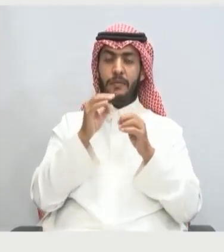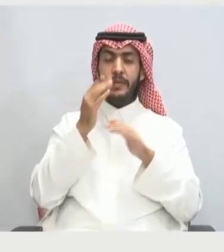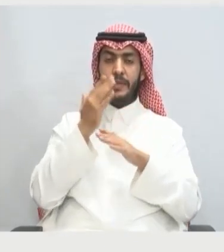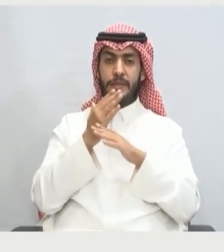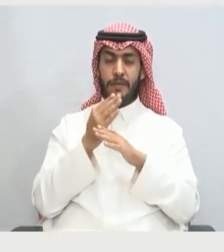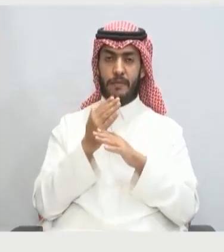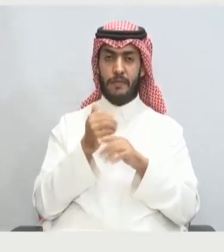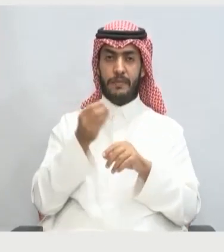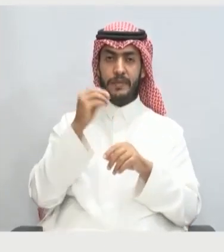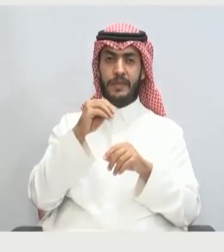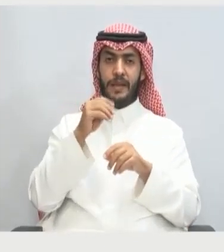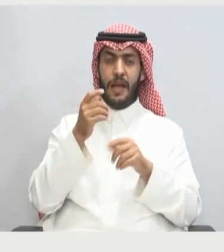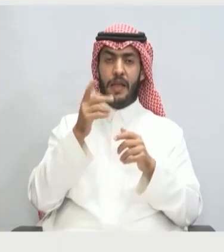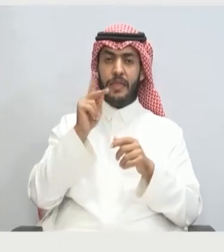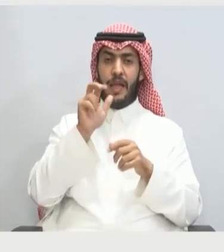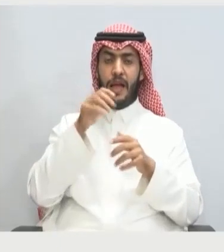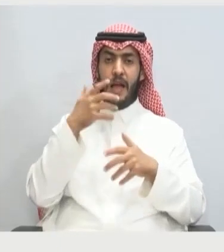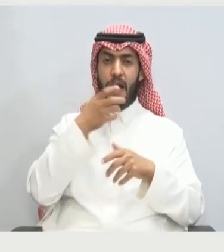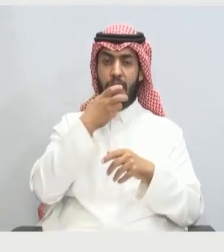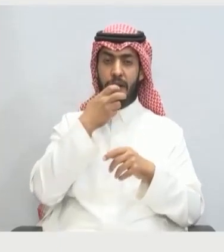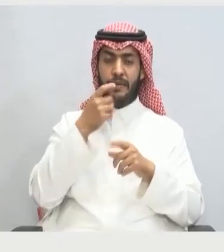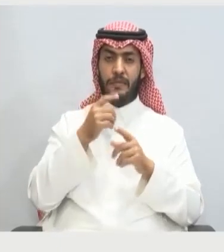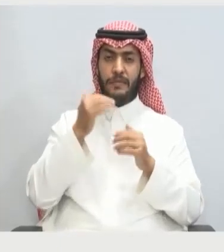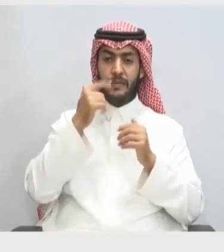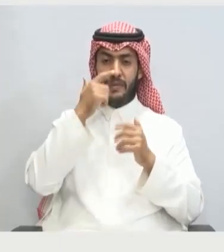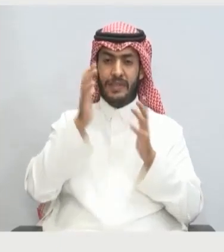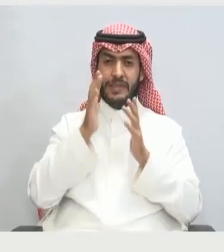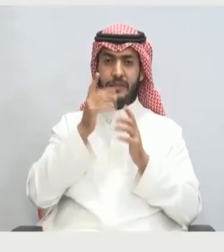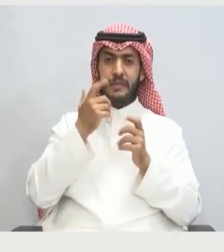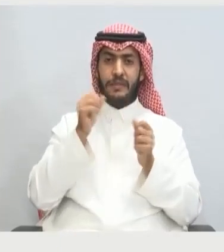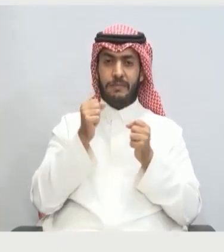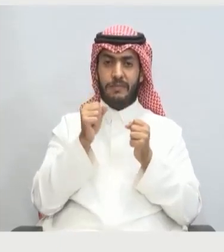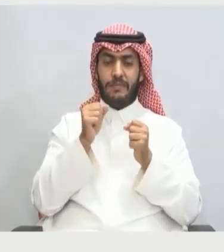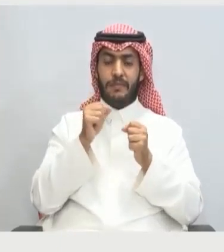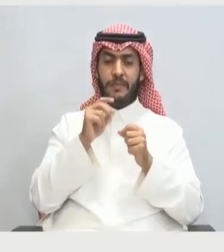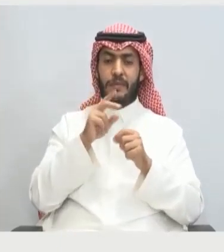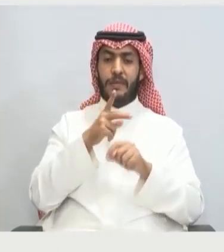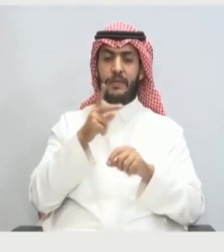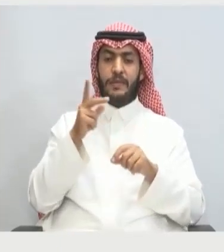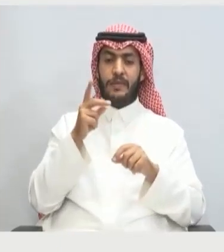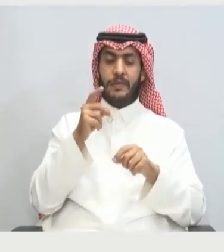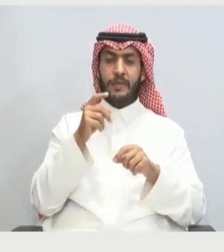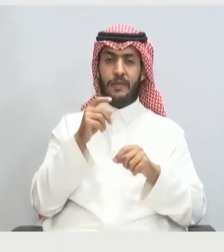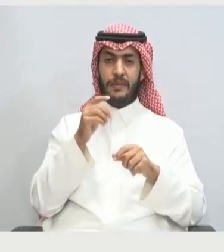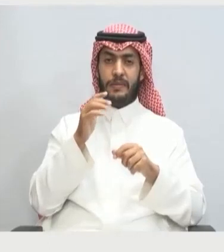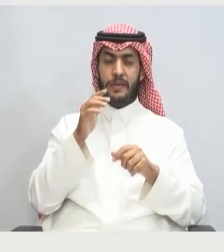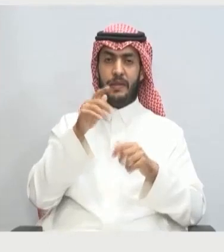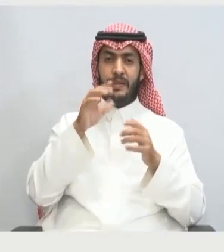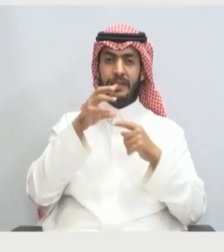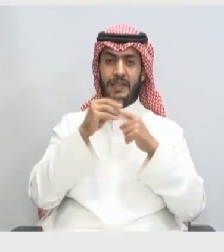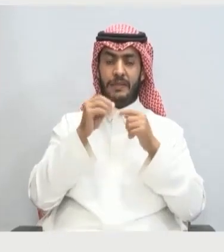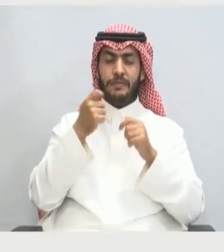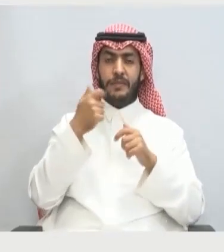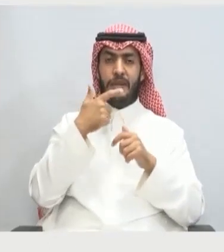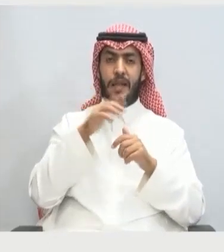شانها زياده تحرير الطاقه الحراريه القشعريره والارتجاف التي تشعر به هو عمليه تنتج عن التقلصات